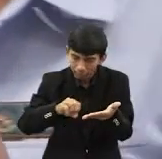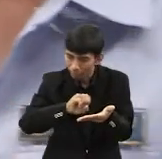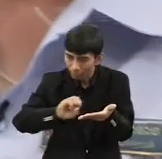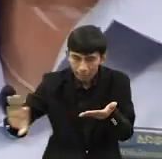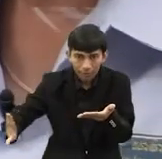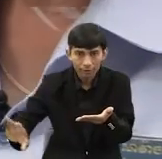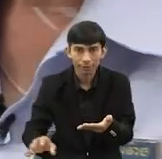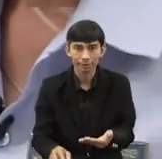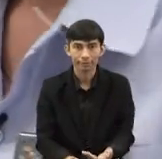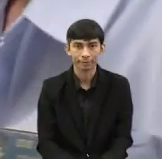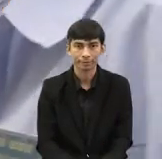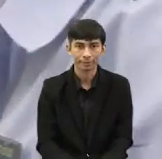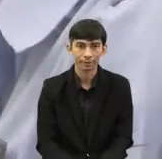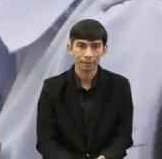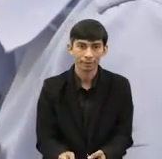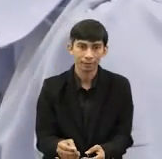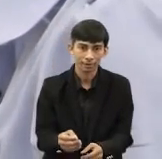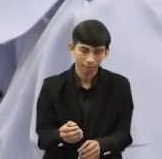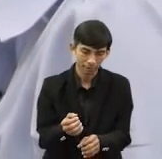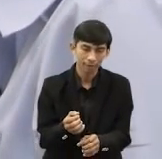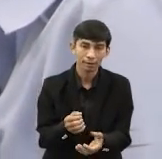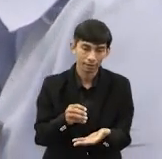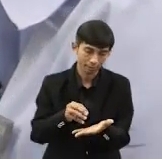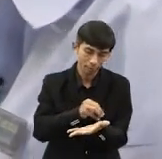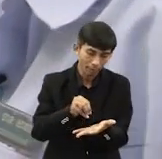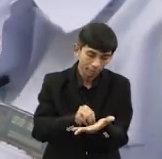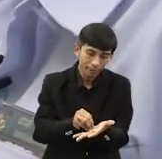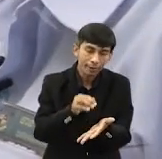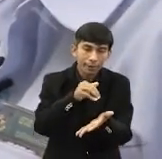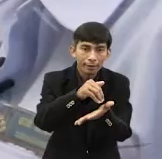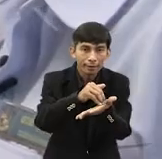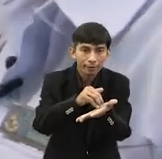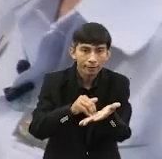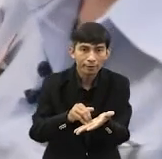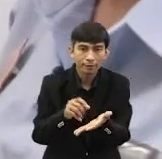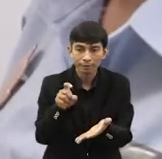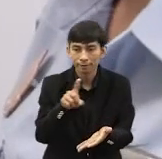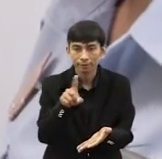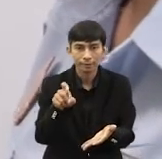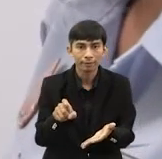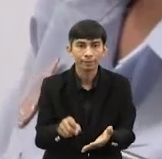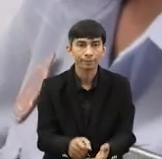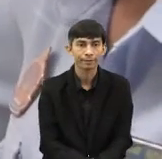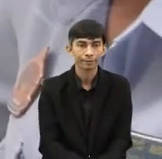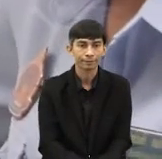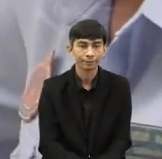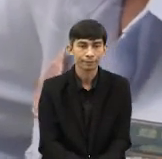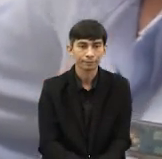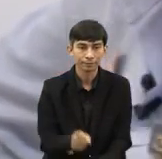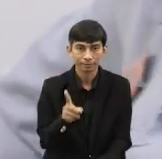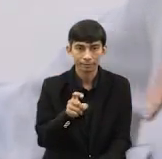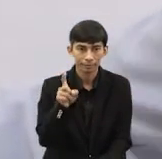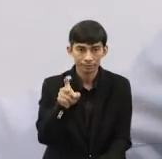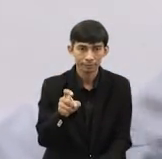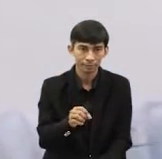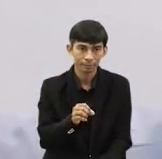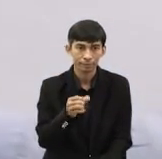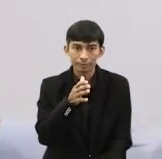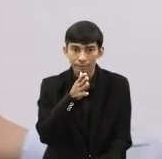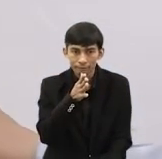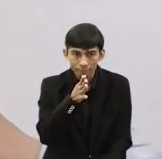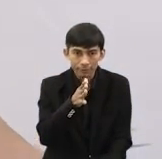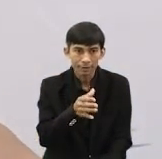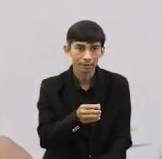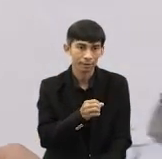chia bỏ màn vị thị ấy cứ chia bỏ màn vị thị đỏ chứ xâm nô nè khu ta mà đài đà ra